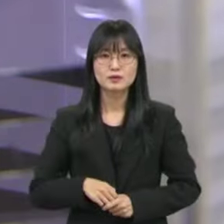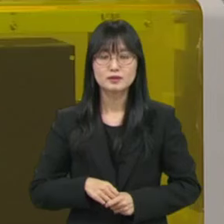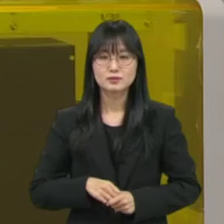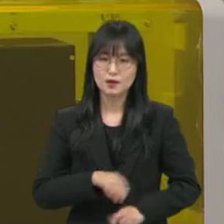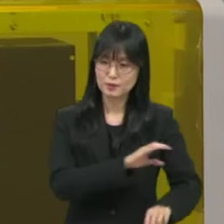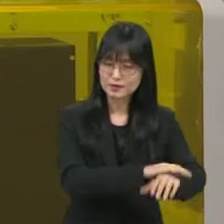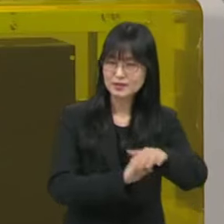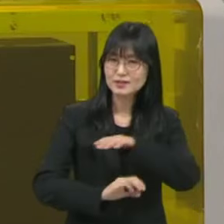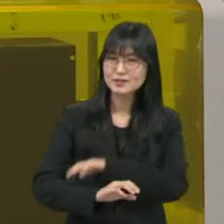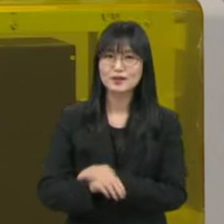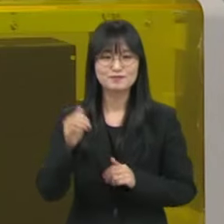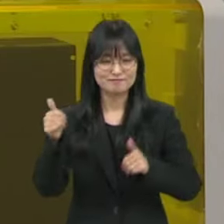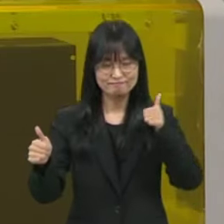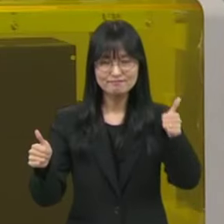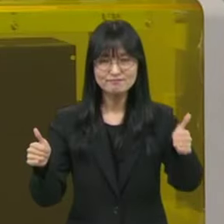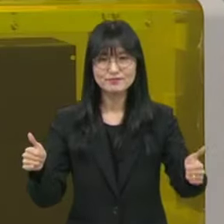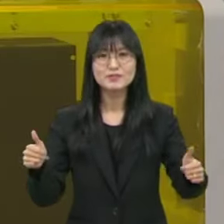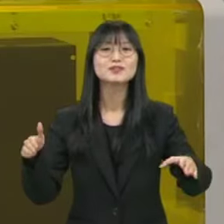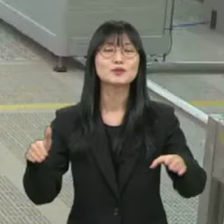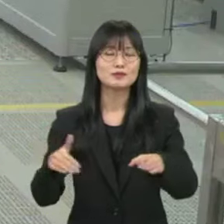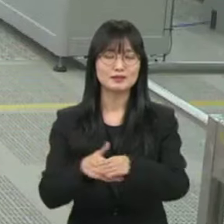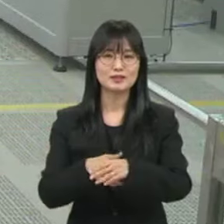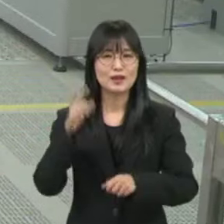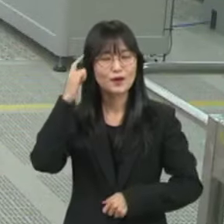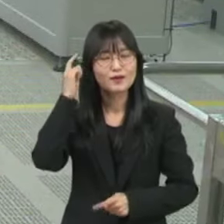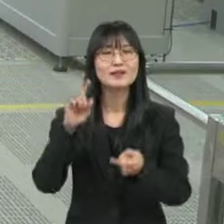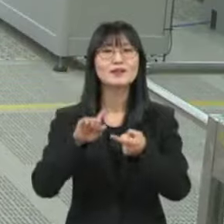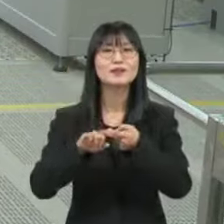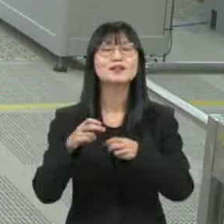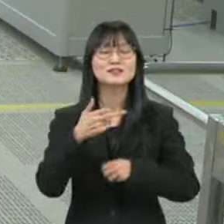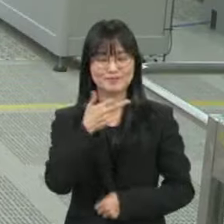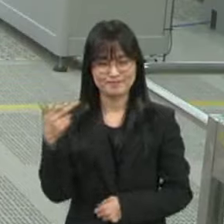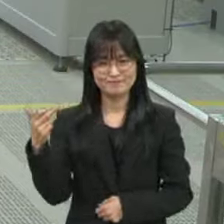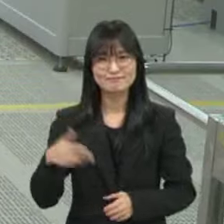정당이 다른 여야 광역 지자체장이 손을 맞잡아 주목받았습니다